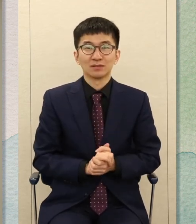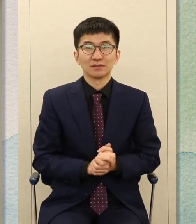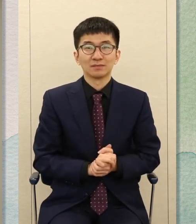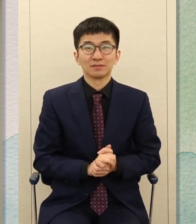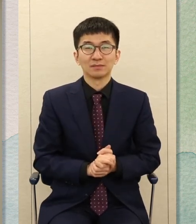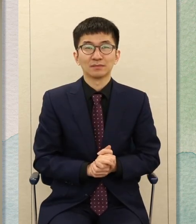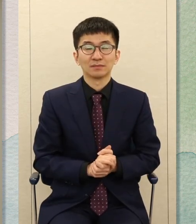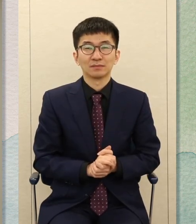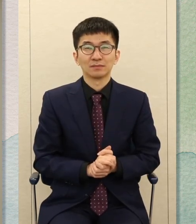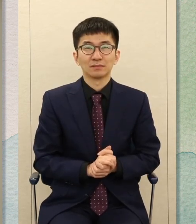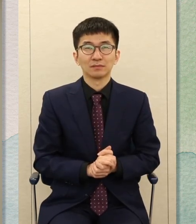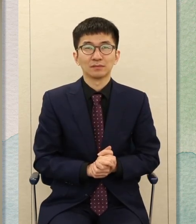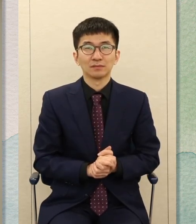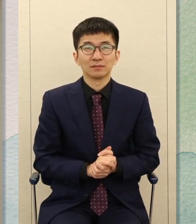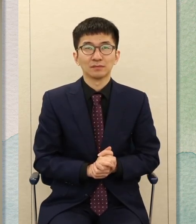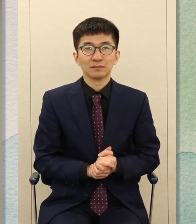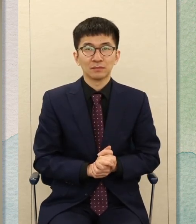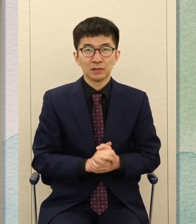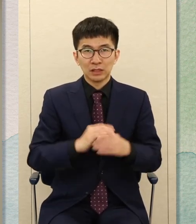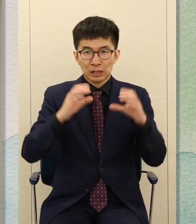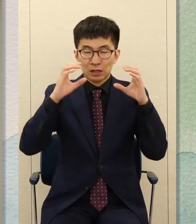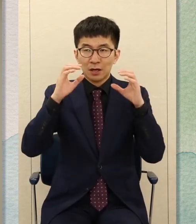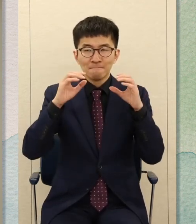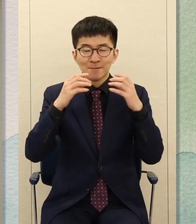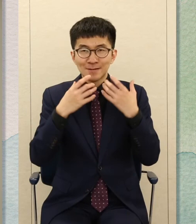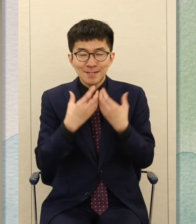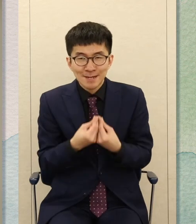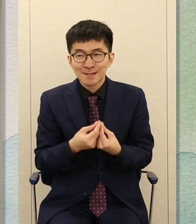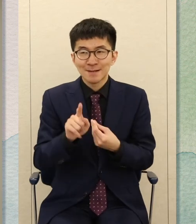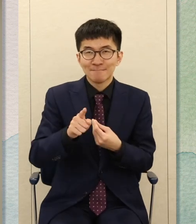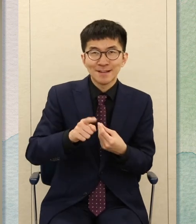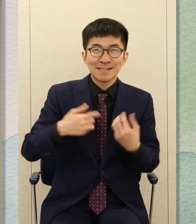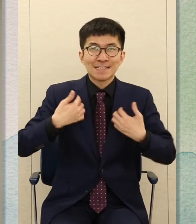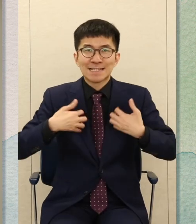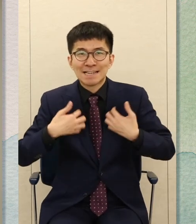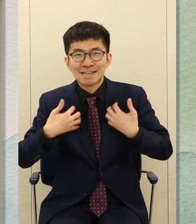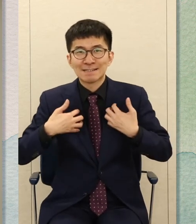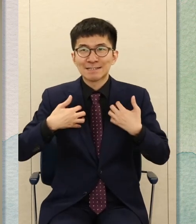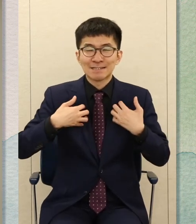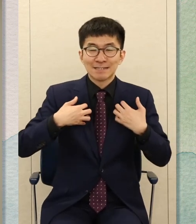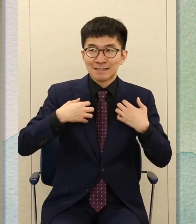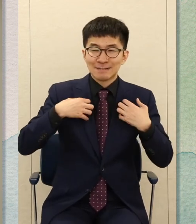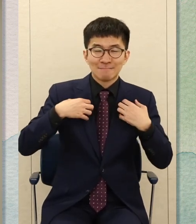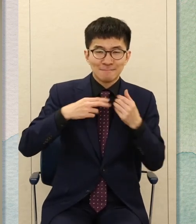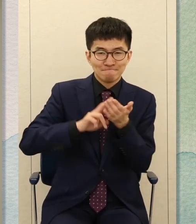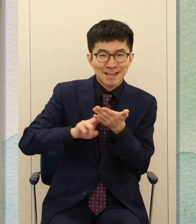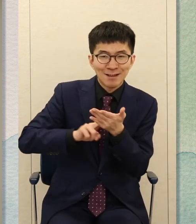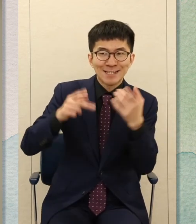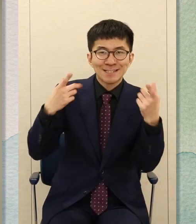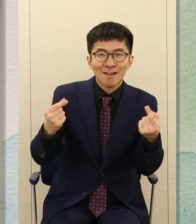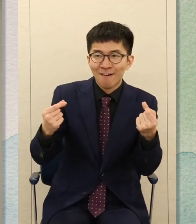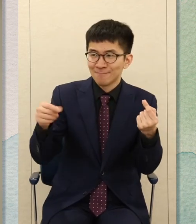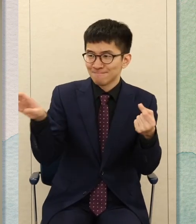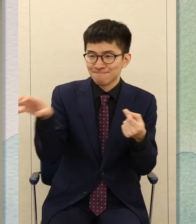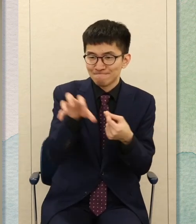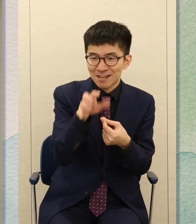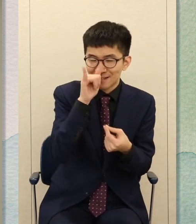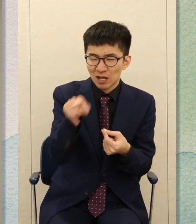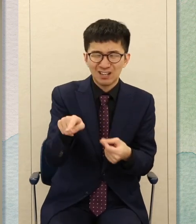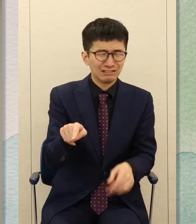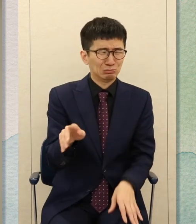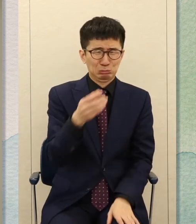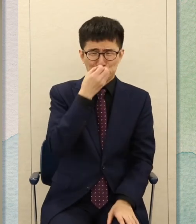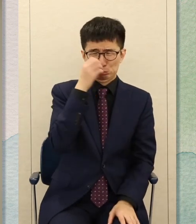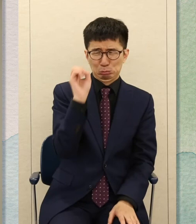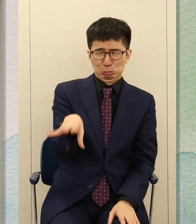이렇게 눈 큰 소년 소녀들이 나오기 때문에 굉장히 사람들이 예, 무시해가지고 예, 그 책들을 읽는 어른들이 거의